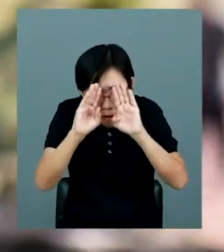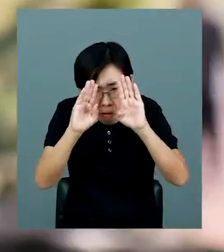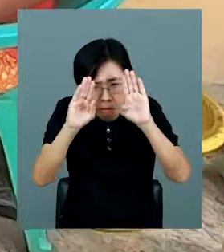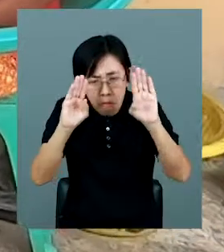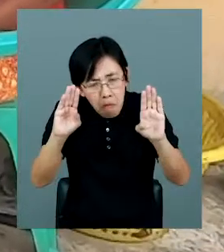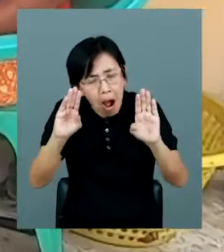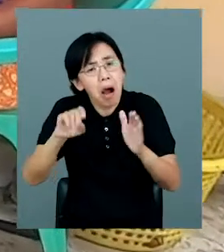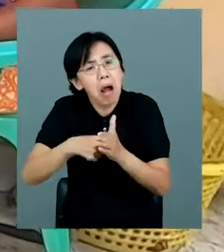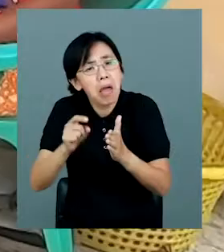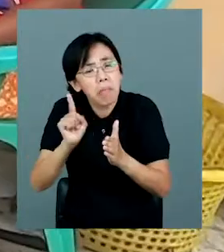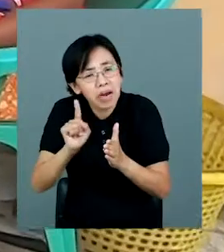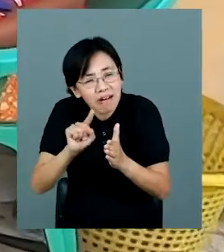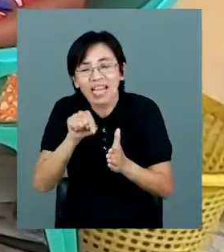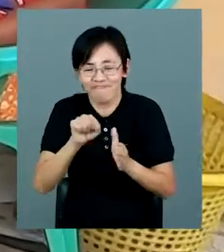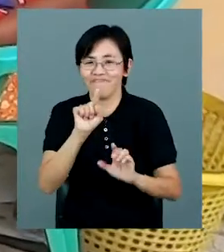ากขึ้น